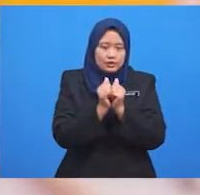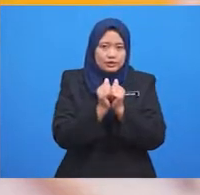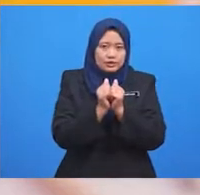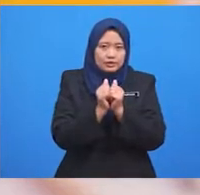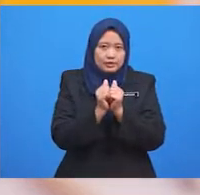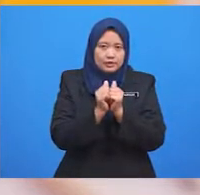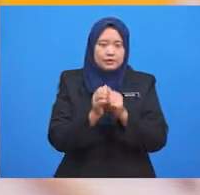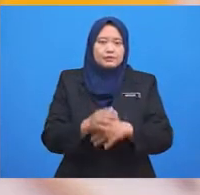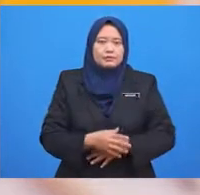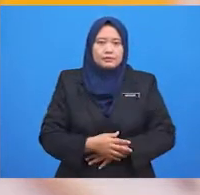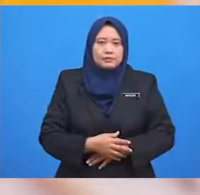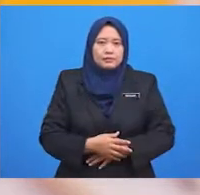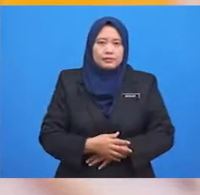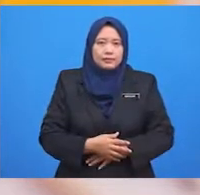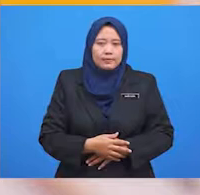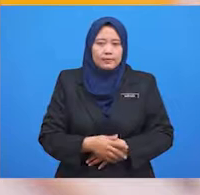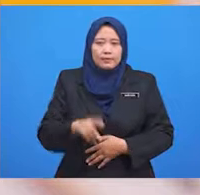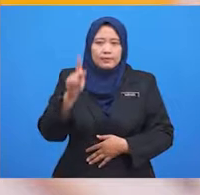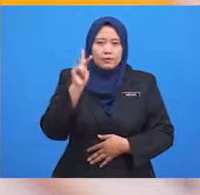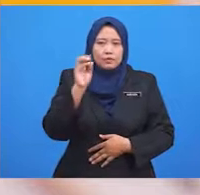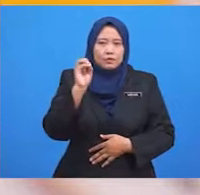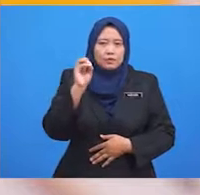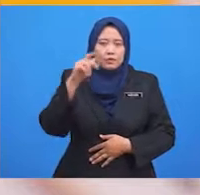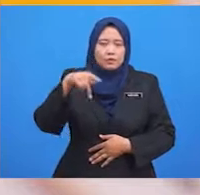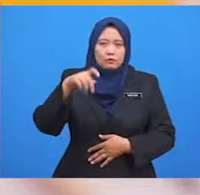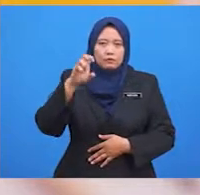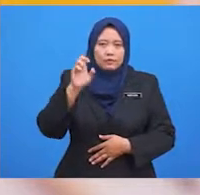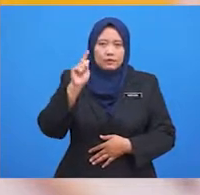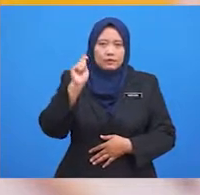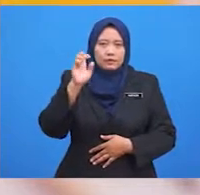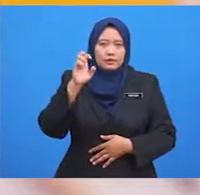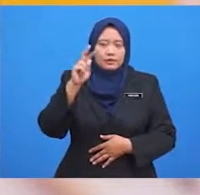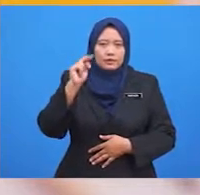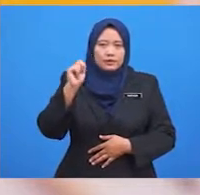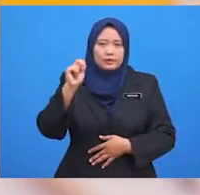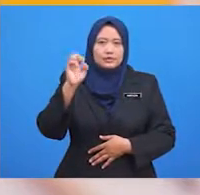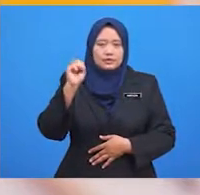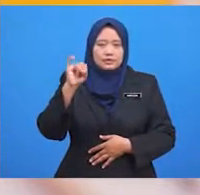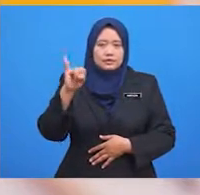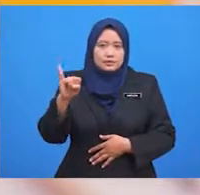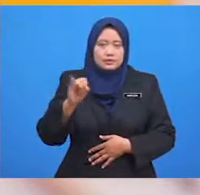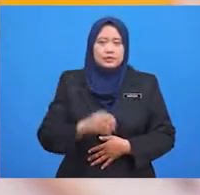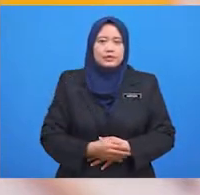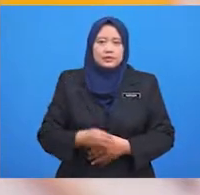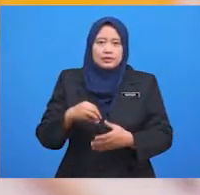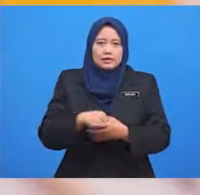Therapy Consultation. Apakah kompetensi unit untuk Aesthetic Therapy Consultation dalam